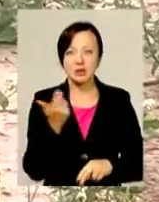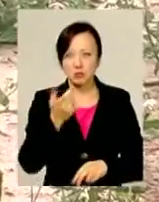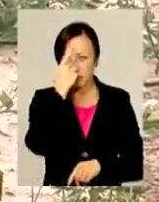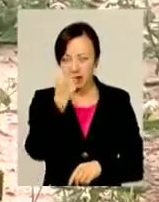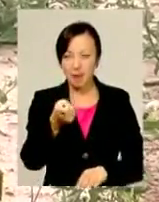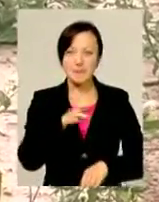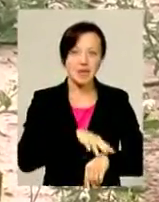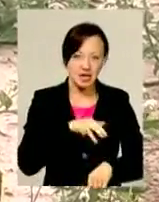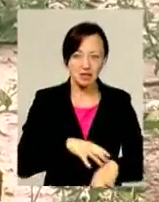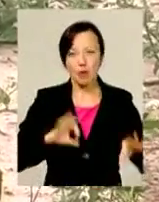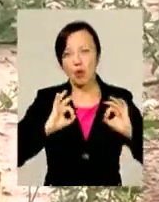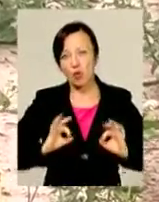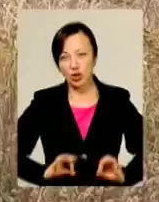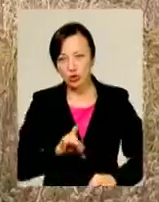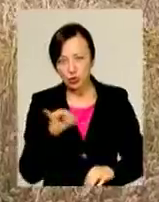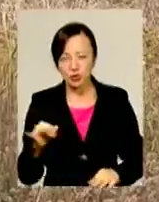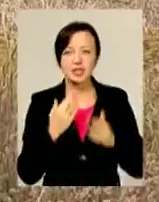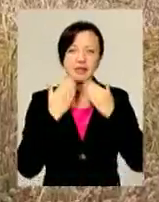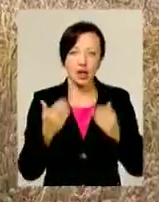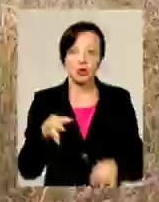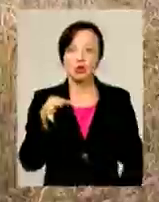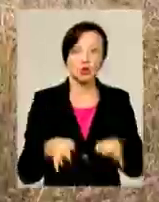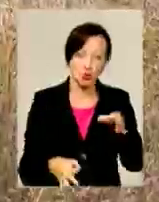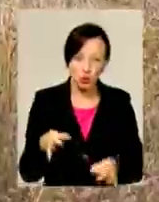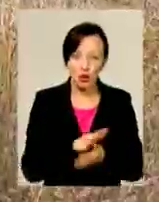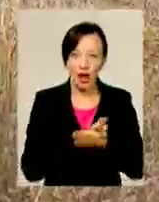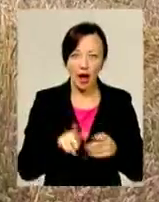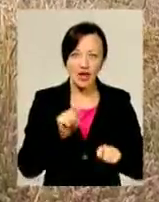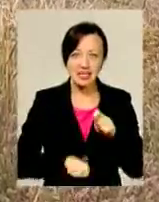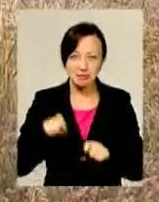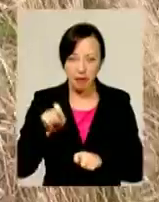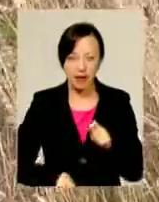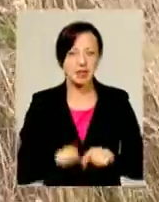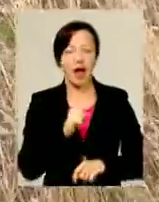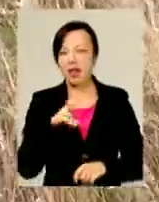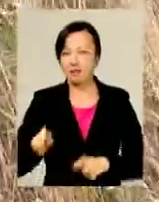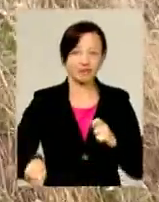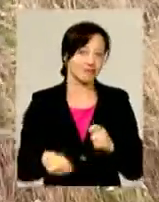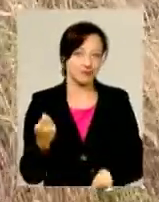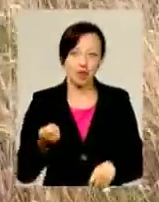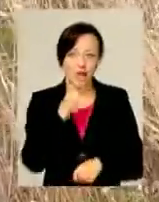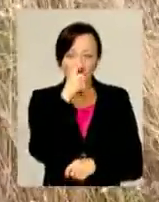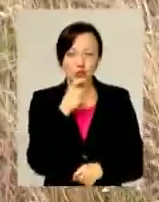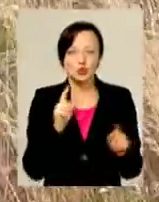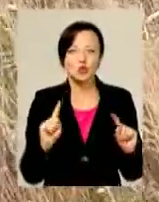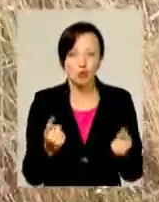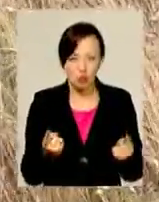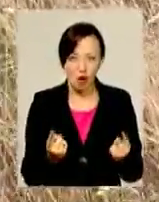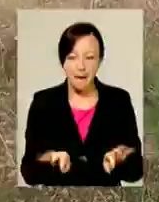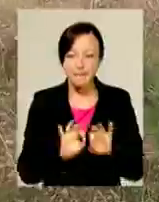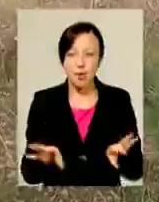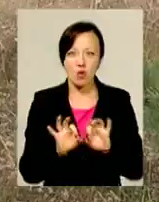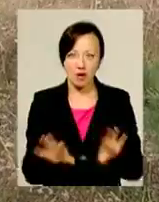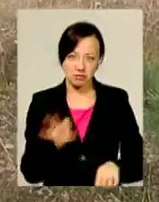повідомляли і міліції, і прокуратурі, зверталися й до суду, і до екологічної інспекції. Але все марно, і вони не розуміють, чому. Пояснення